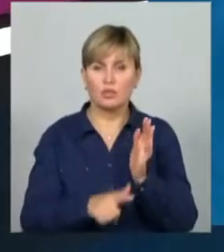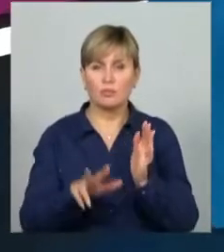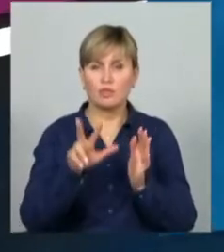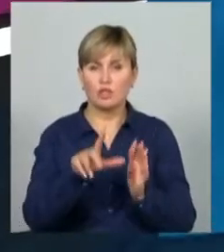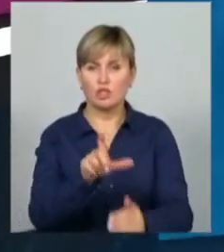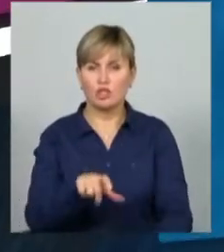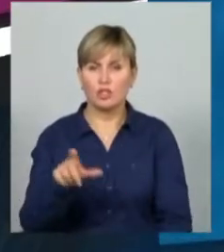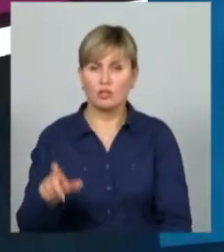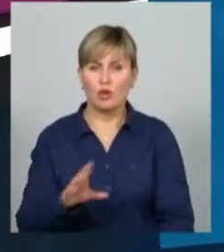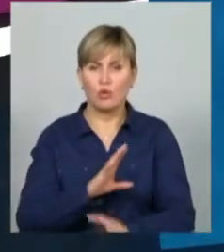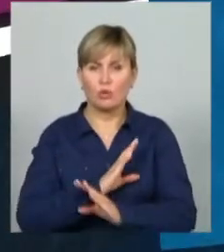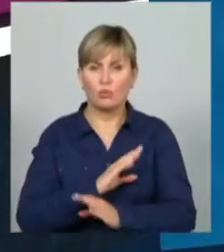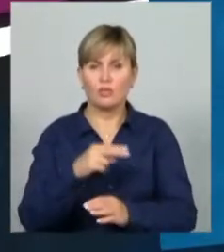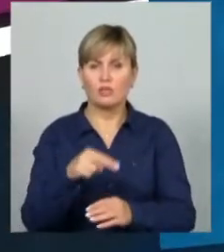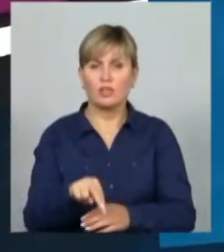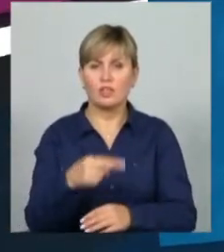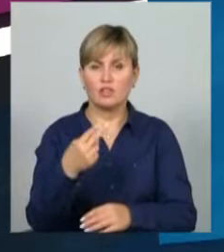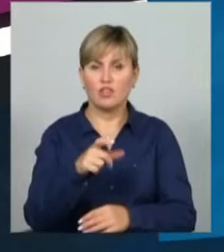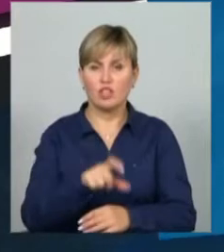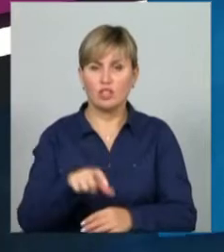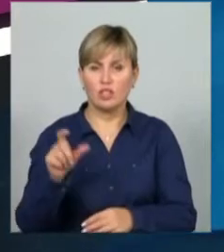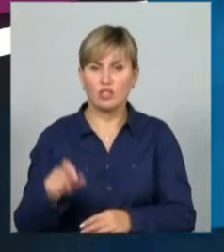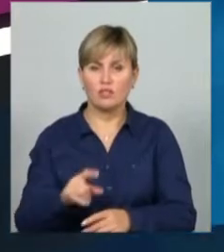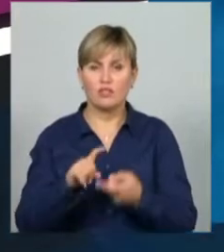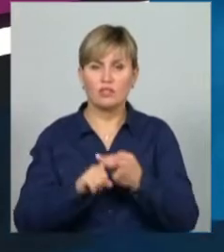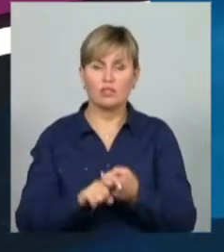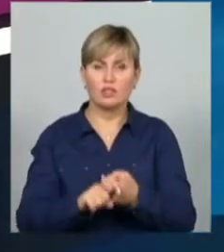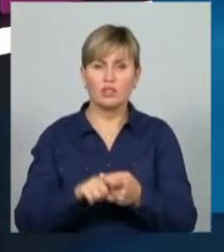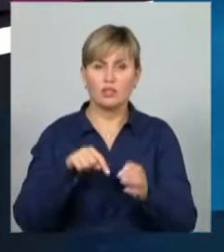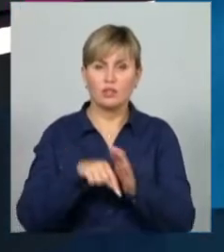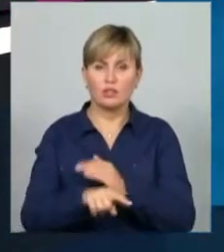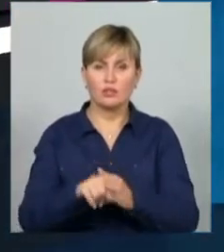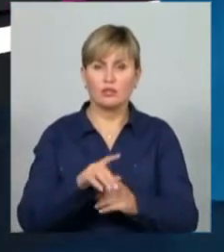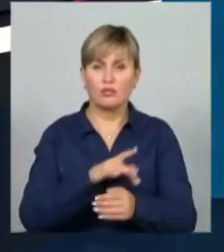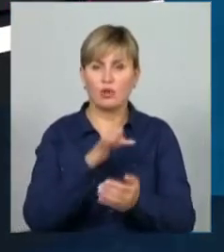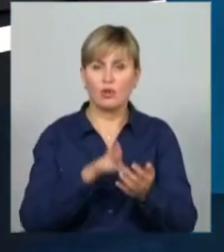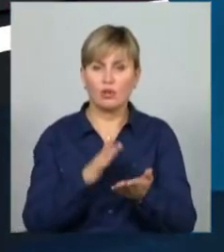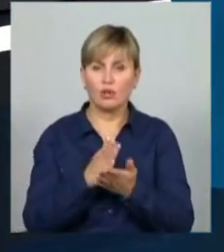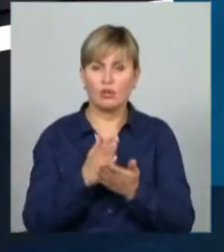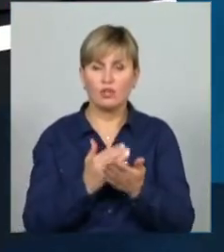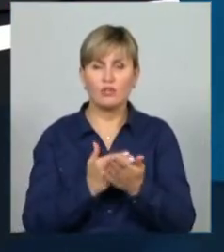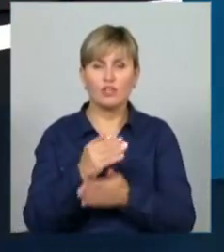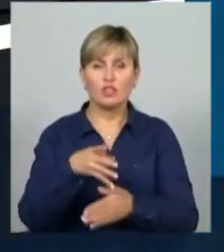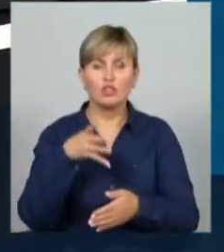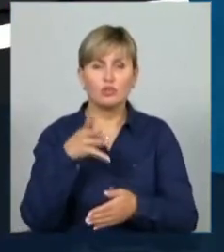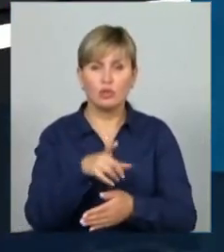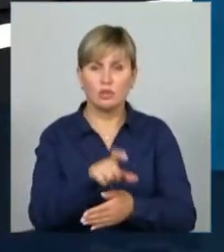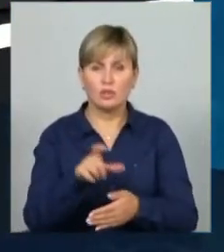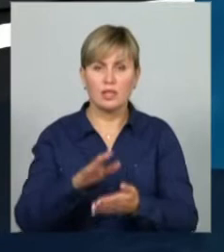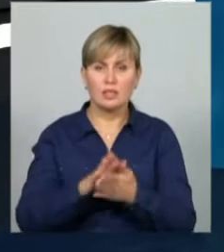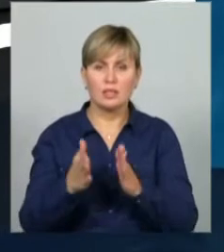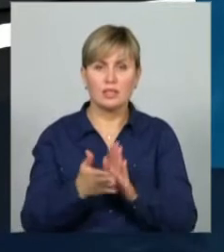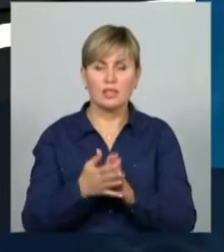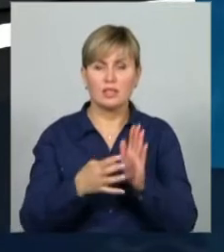1773 человека. Умерли 22 пациента. В инфекционных стационарах города находятся свыше 4000 человек.